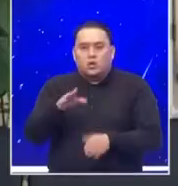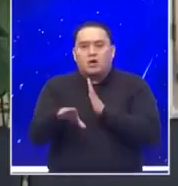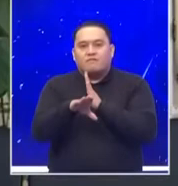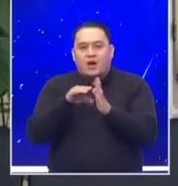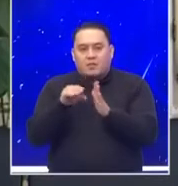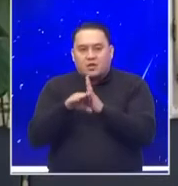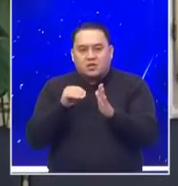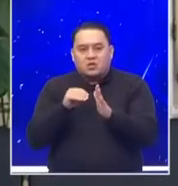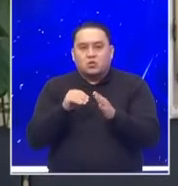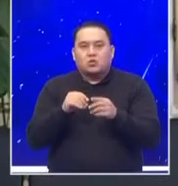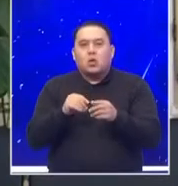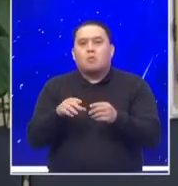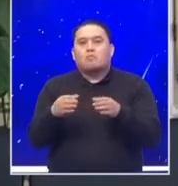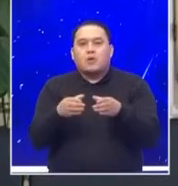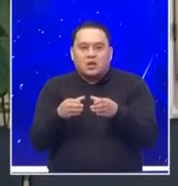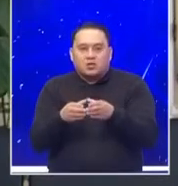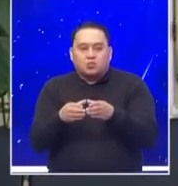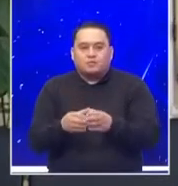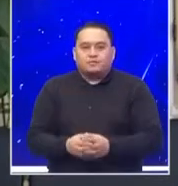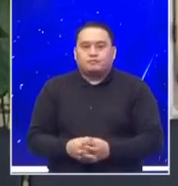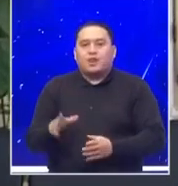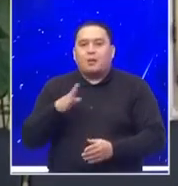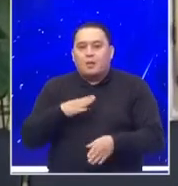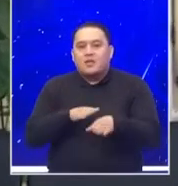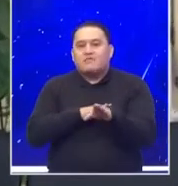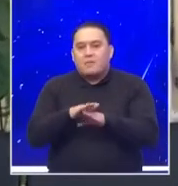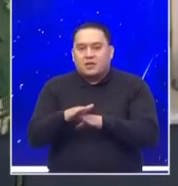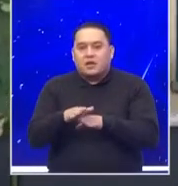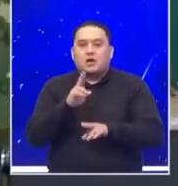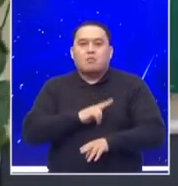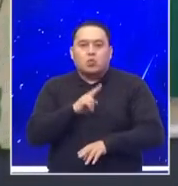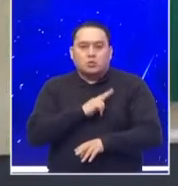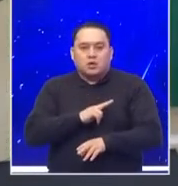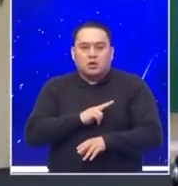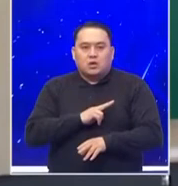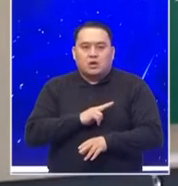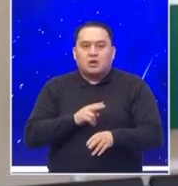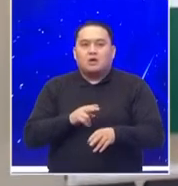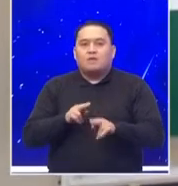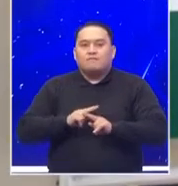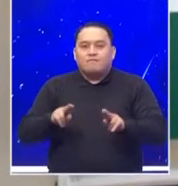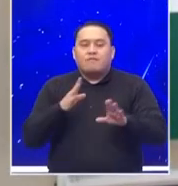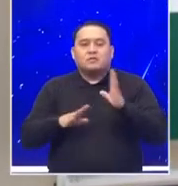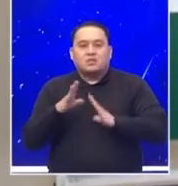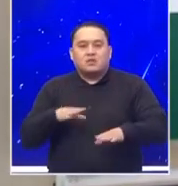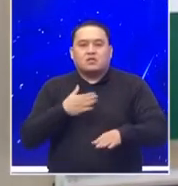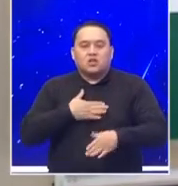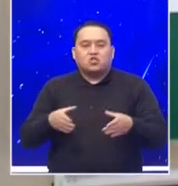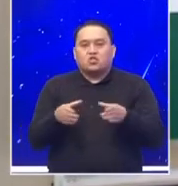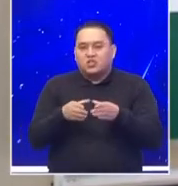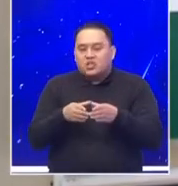за ту или иную партию было произведено работа со стороны воспитателей нашей части